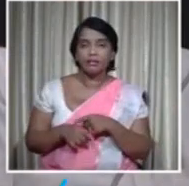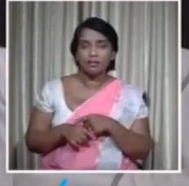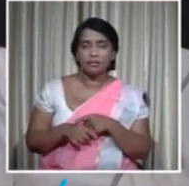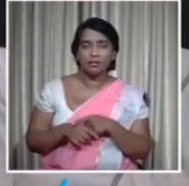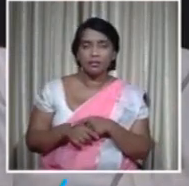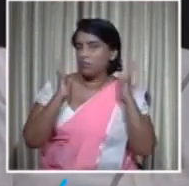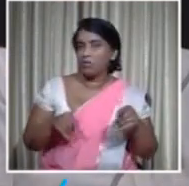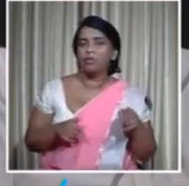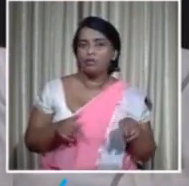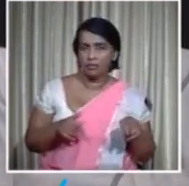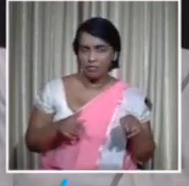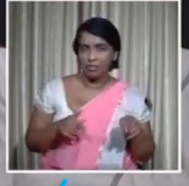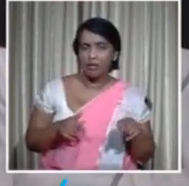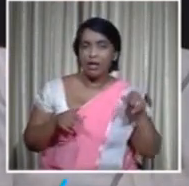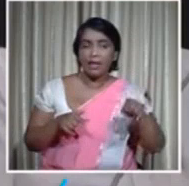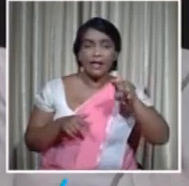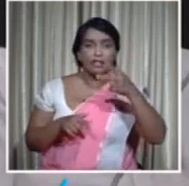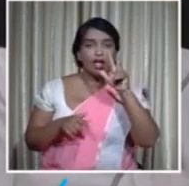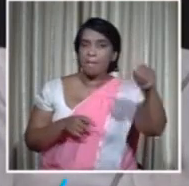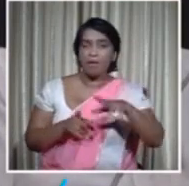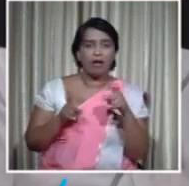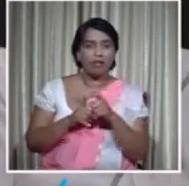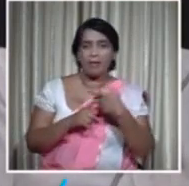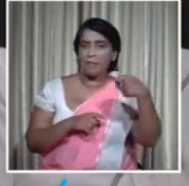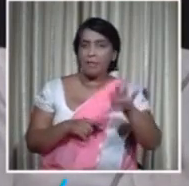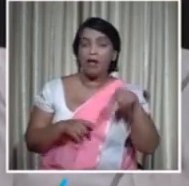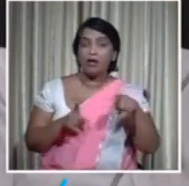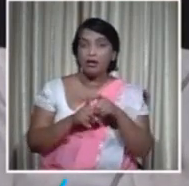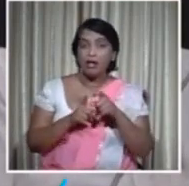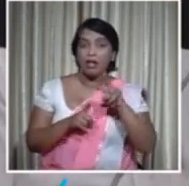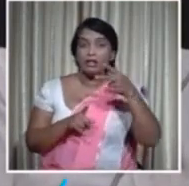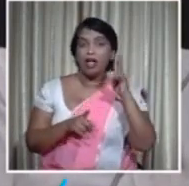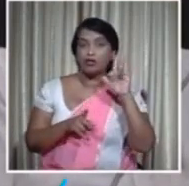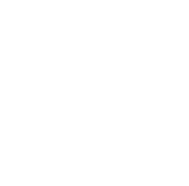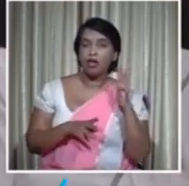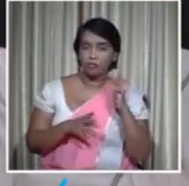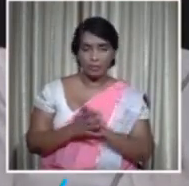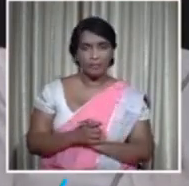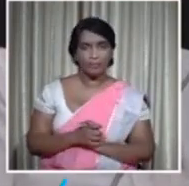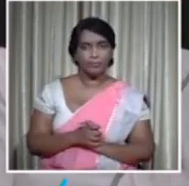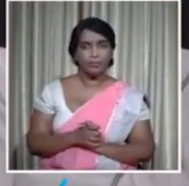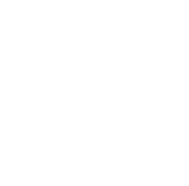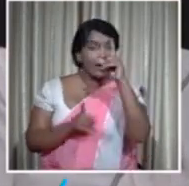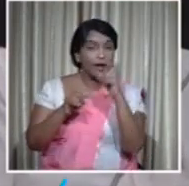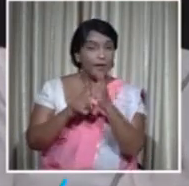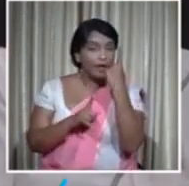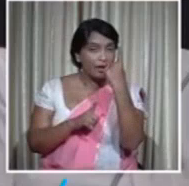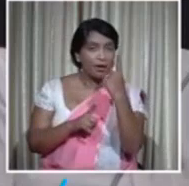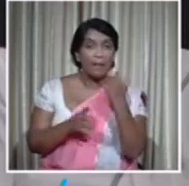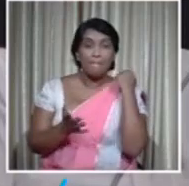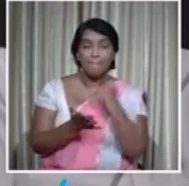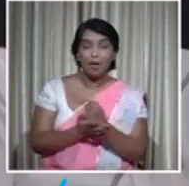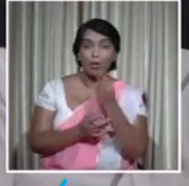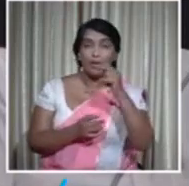මේක ව්‍යසනයක මුල. අද 185ට ගන්න බෑ ඩොලර්. අද ඩොලර් එක 285යි 290යි. ඒක එක ඩොලරයකට බැංකුවට